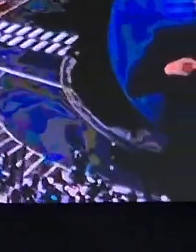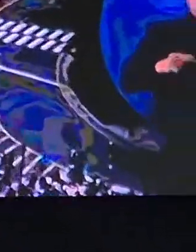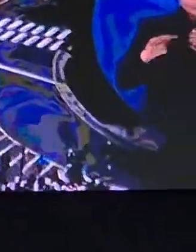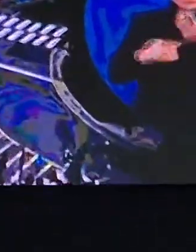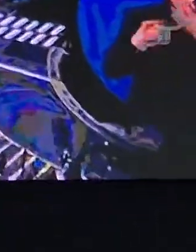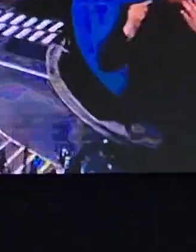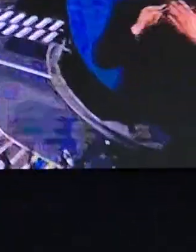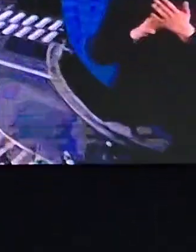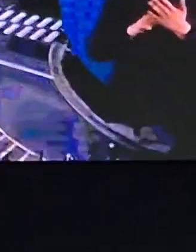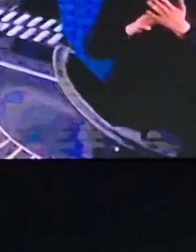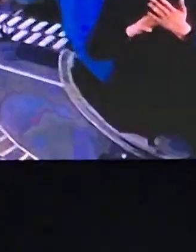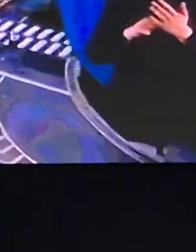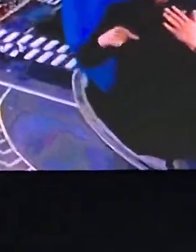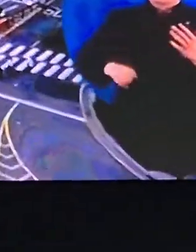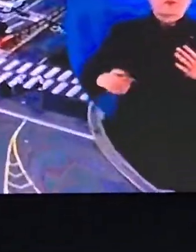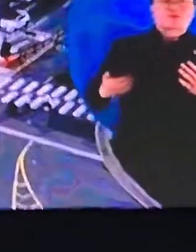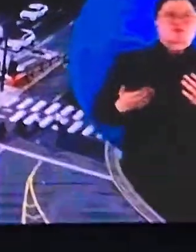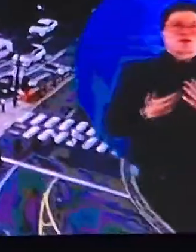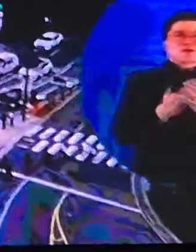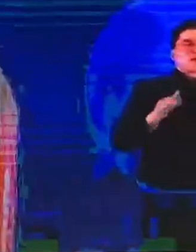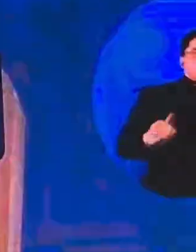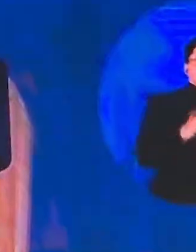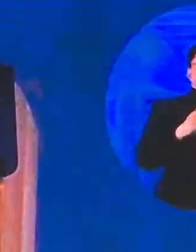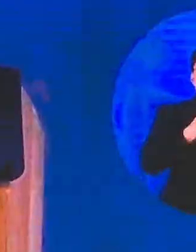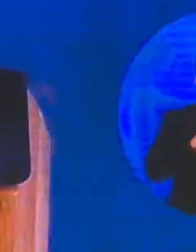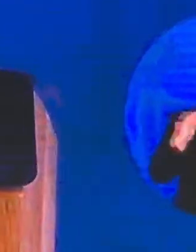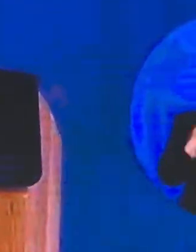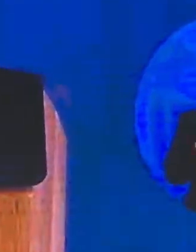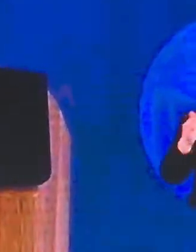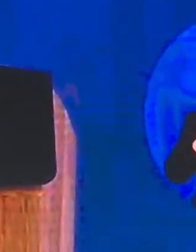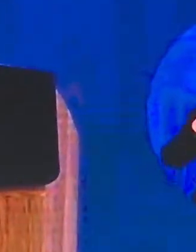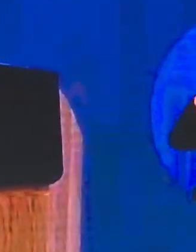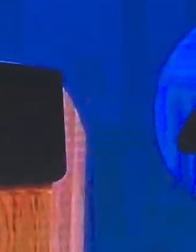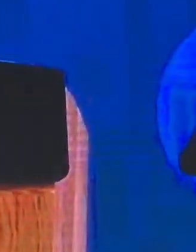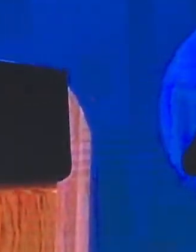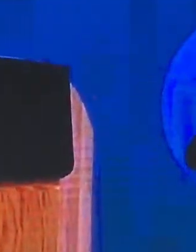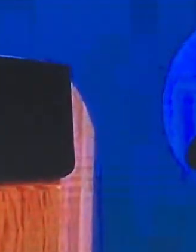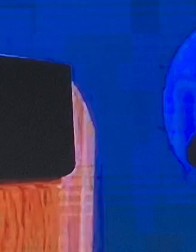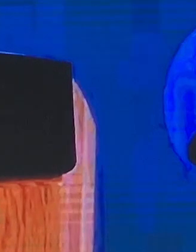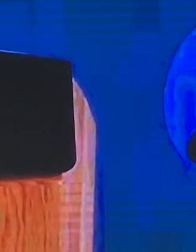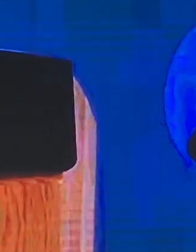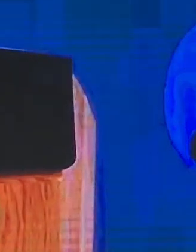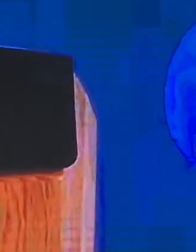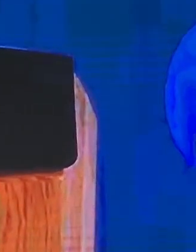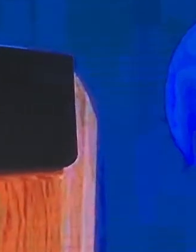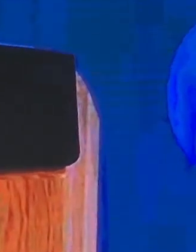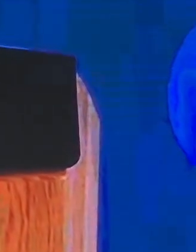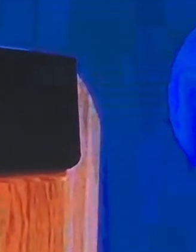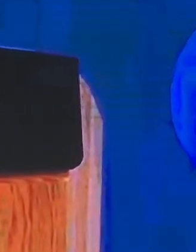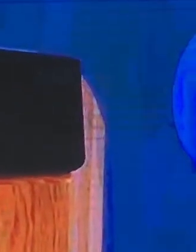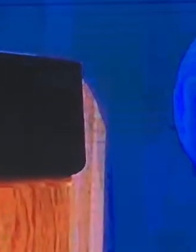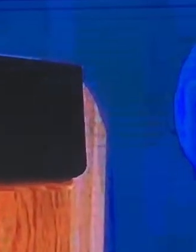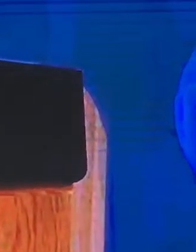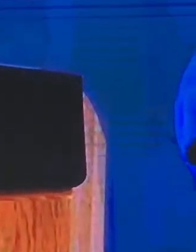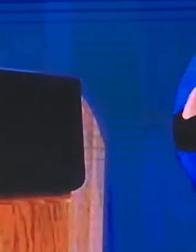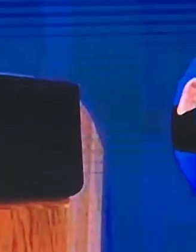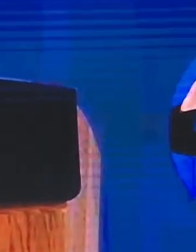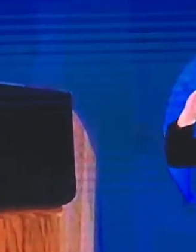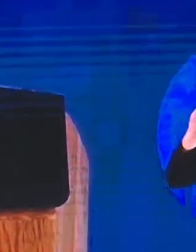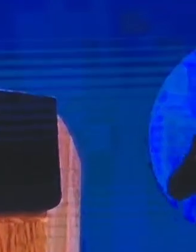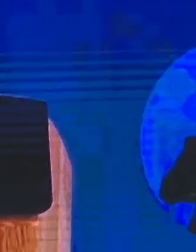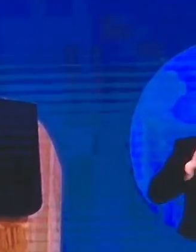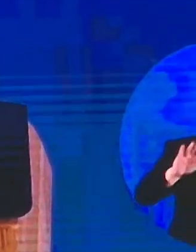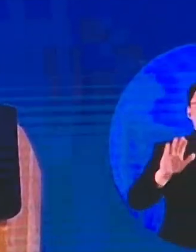많은 가정이 지켜졌기 때문입니다. 그래서 날마다 살아나는 큐티의 주인공이 되었습니다.